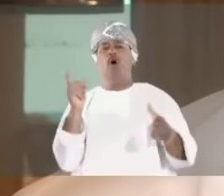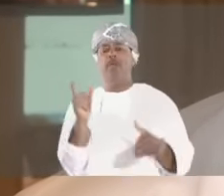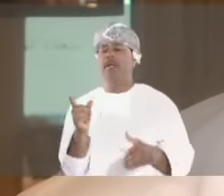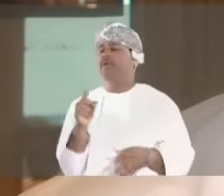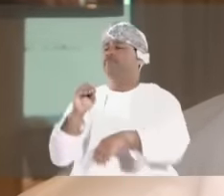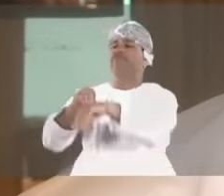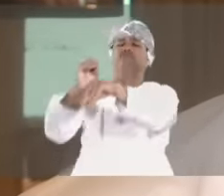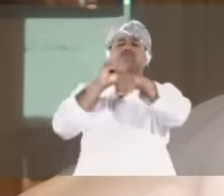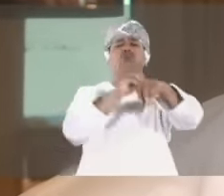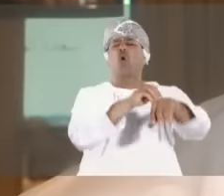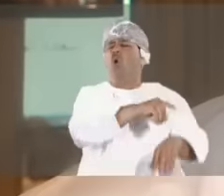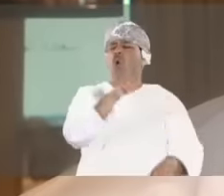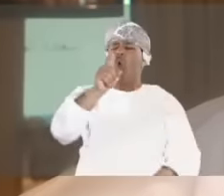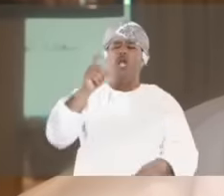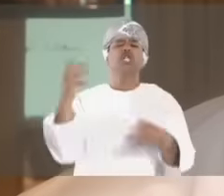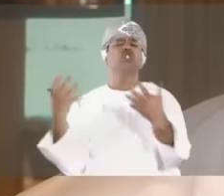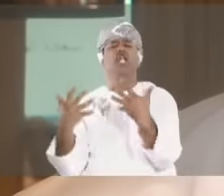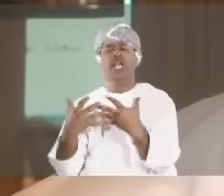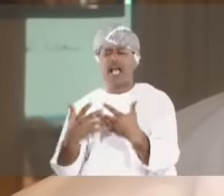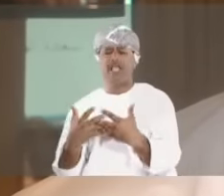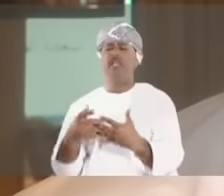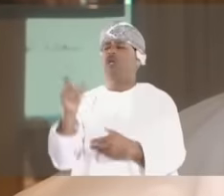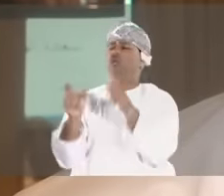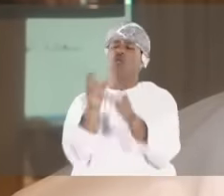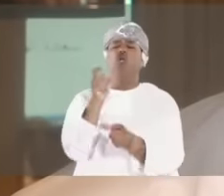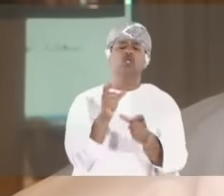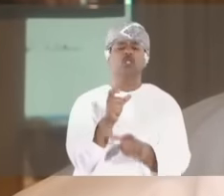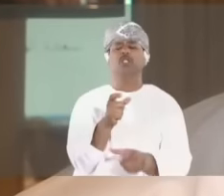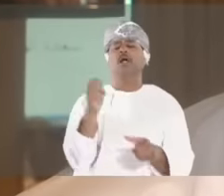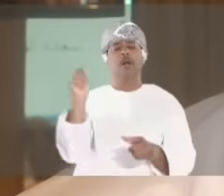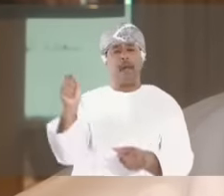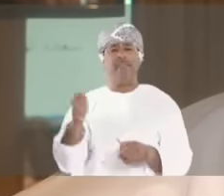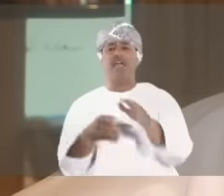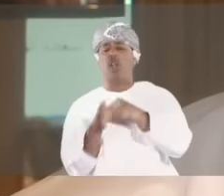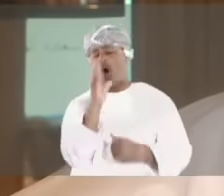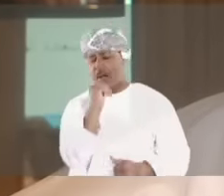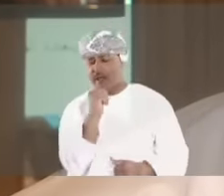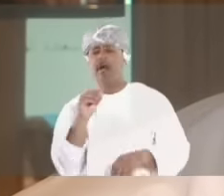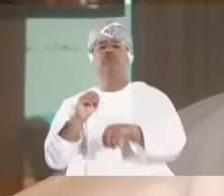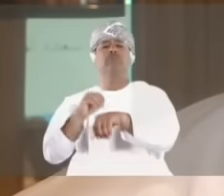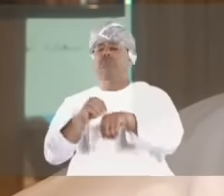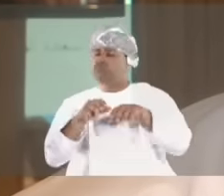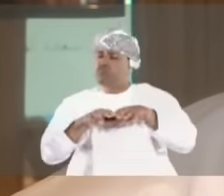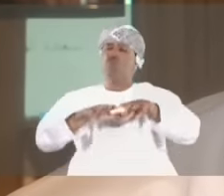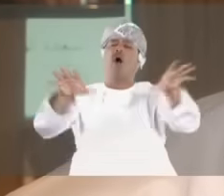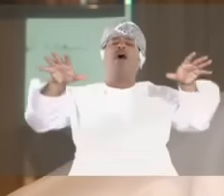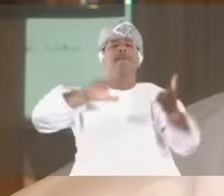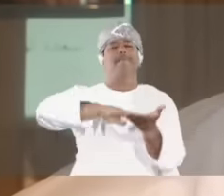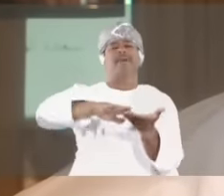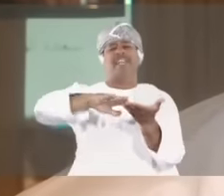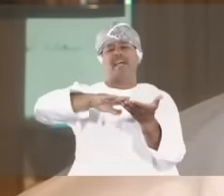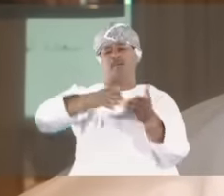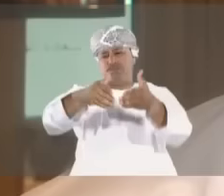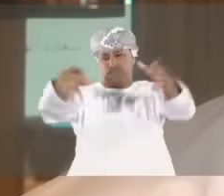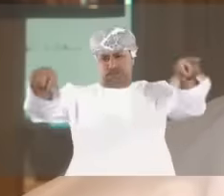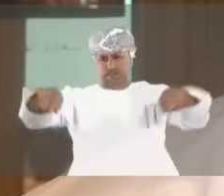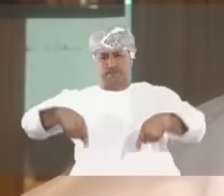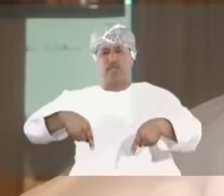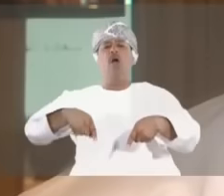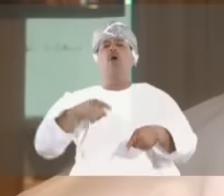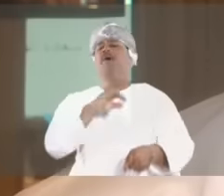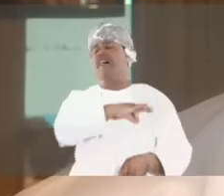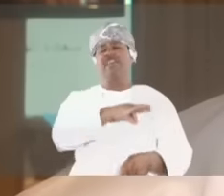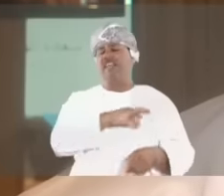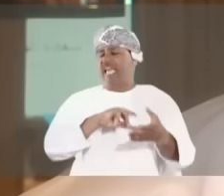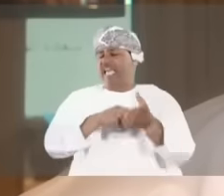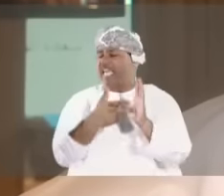ندعي فيها كل القطاع الخاص ورجال الأعمال في السلطنة والتعريف بهذه المنطقة وأيضا التعريف بمقوماتها